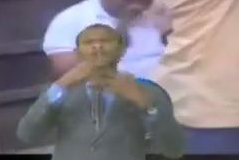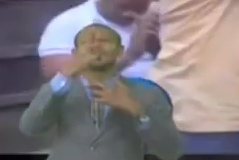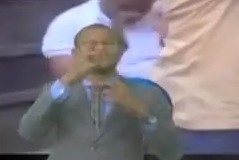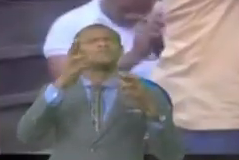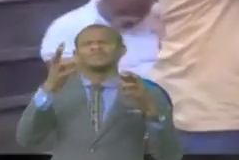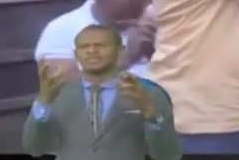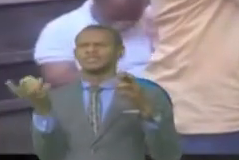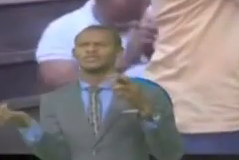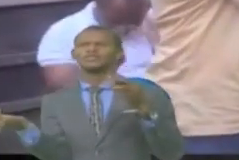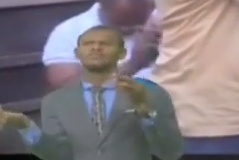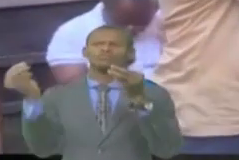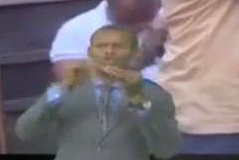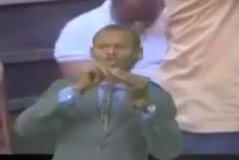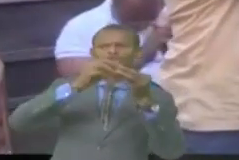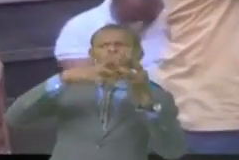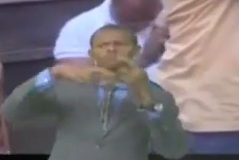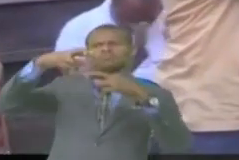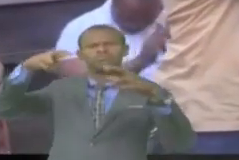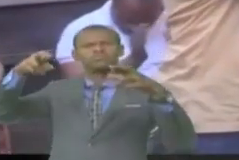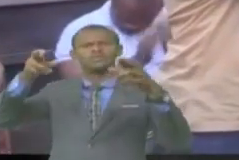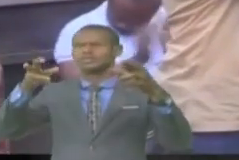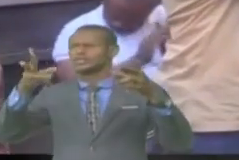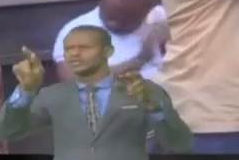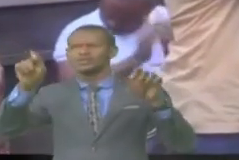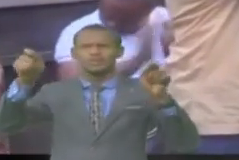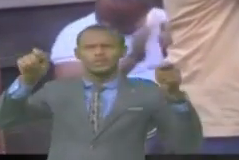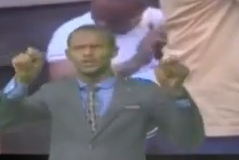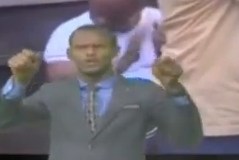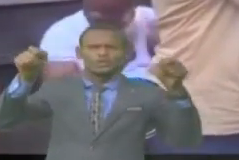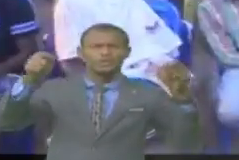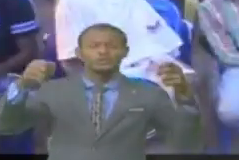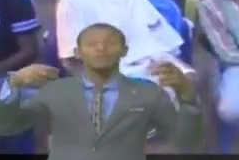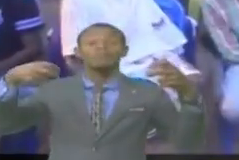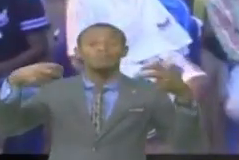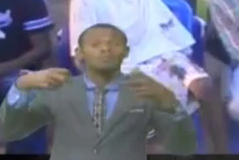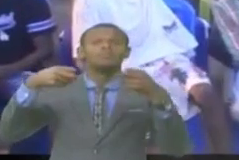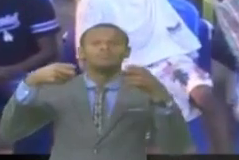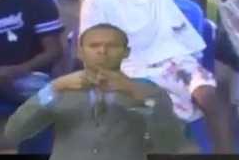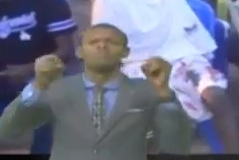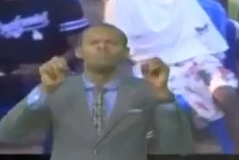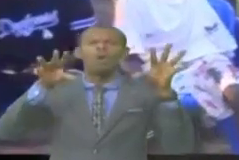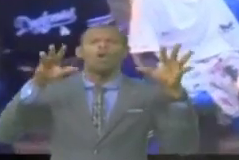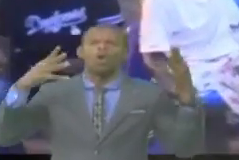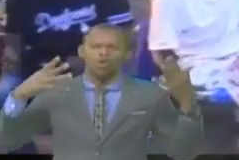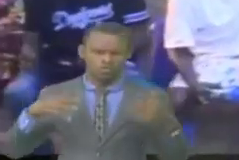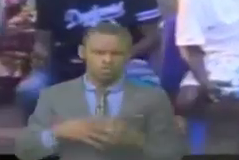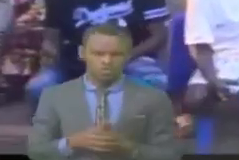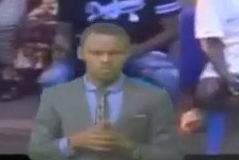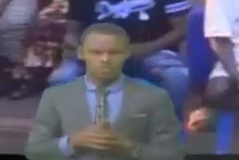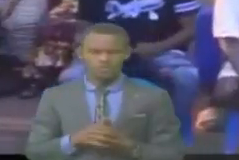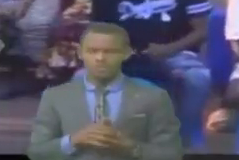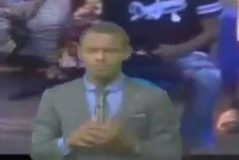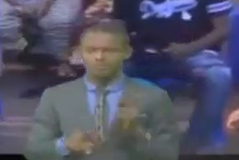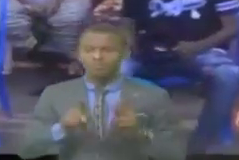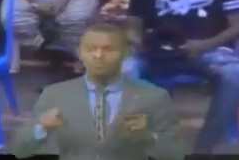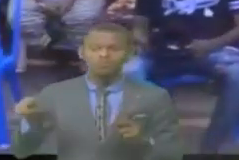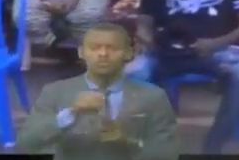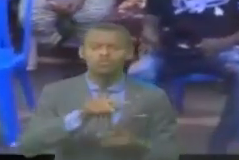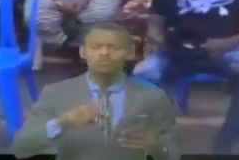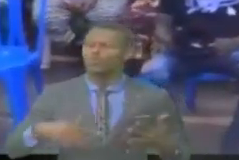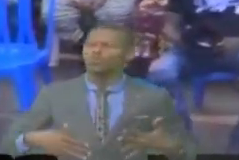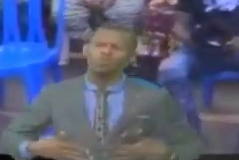suffisante ainsi que tous les accessoires nécessaires aux travaux de raccordement. Un acte de bonté qui arrache les bénédictions